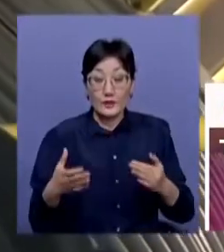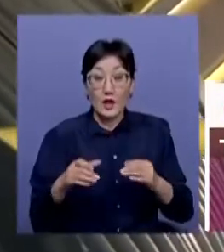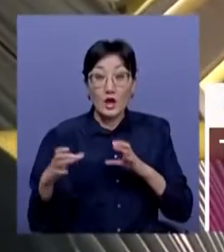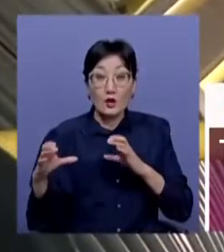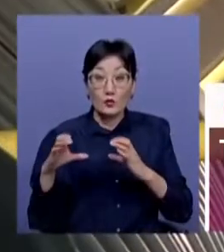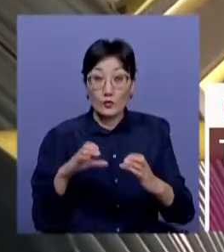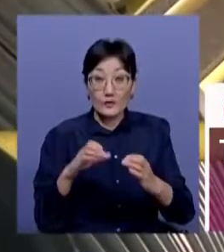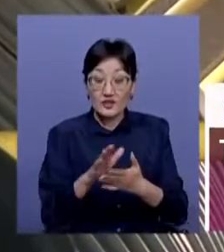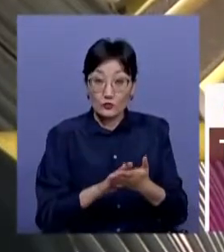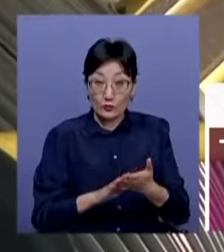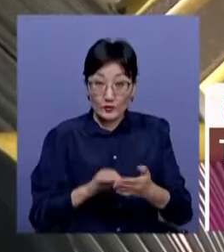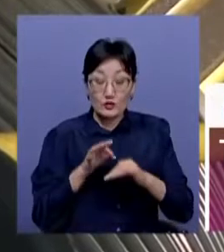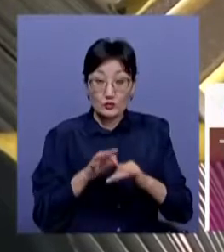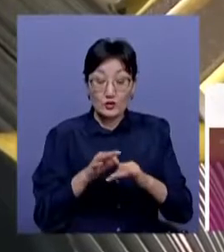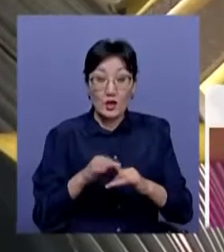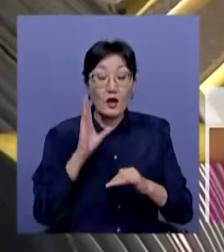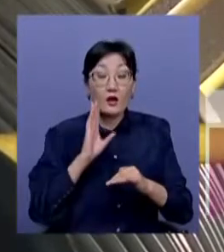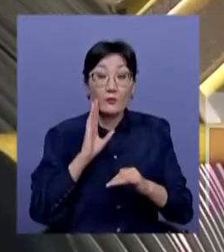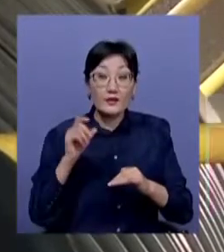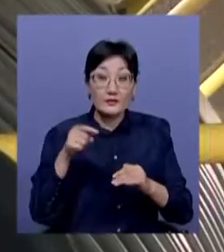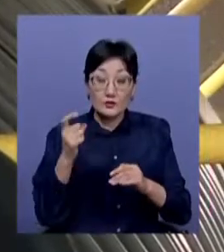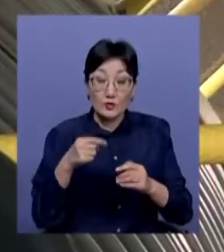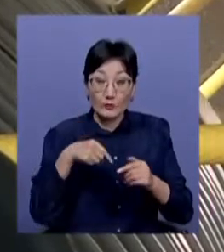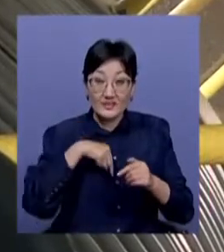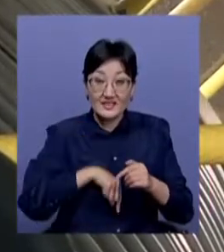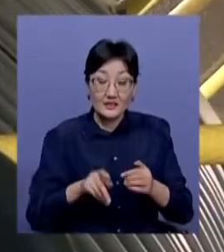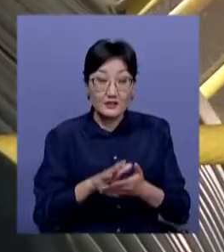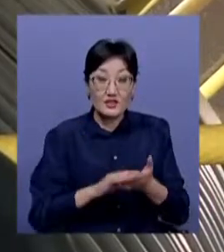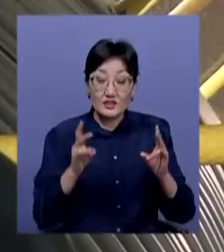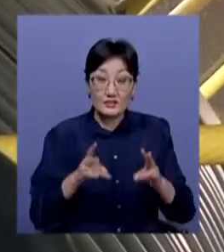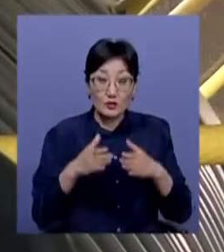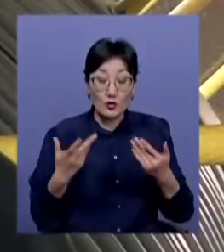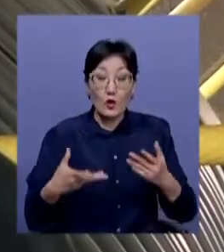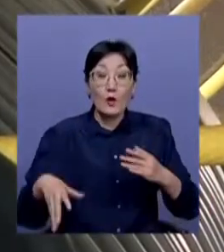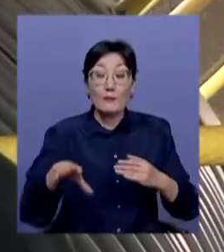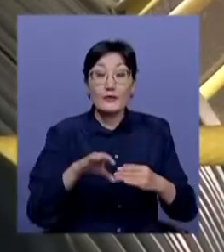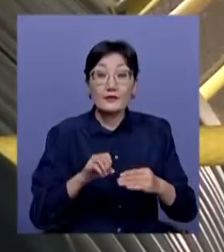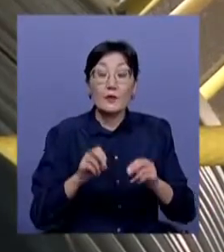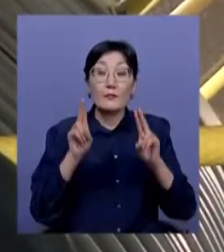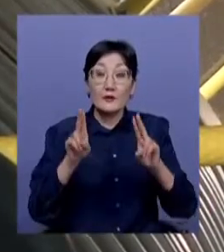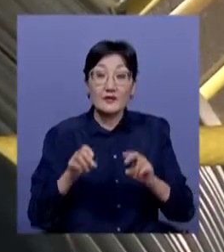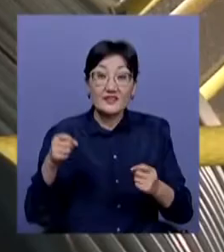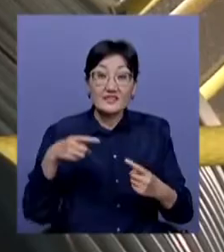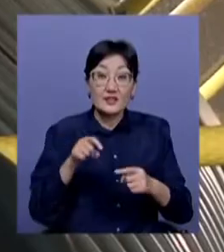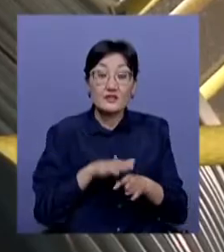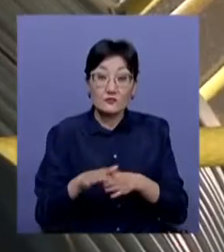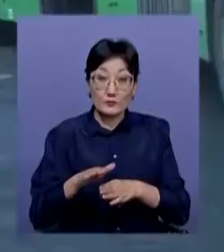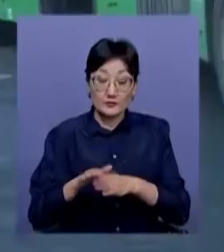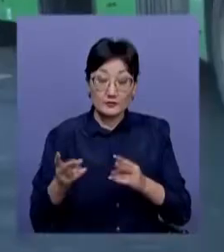көлікті залалсыздандырады екен. Ал ертіндінің адам денсаулығына ешқандай зияны жоқ, тек барлығын нұсқаулыққа сәйкес жасау